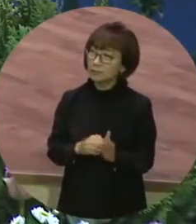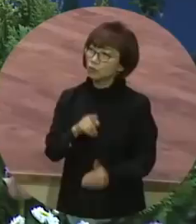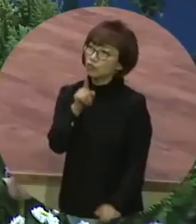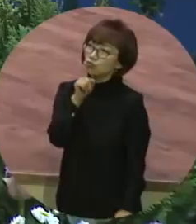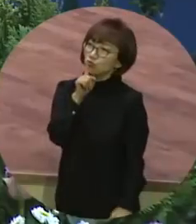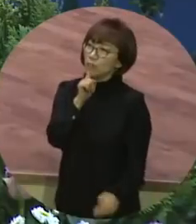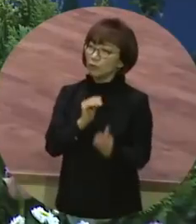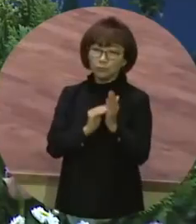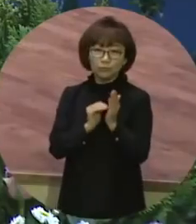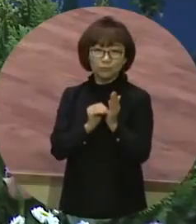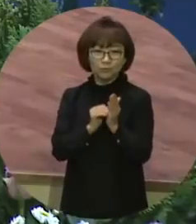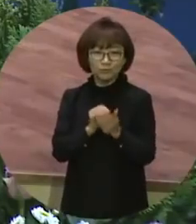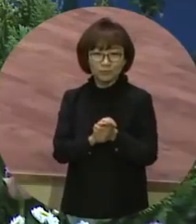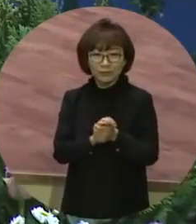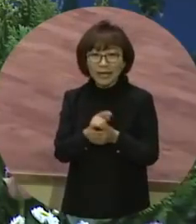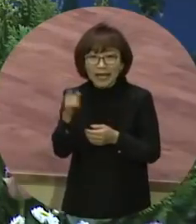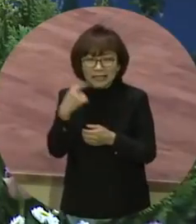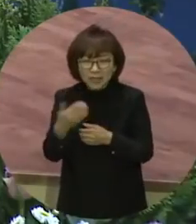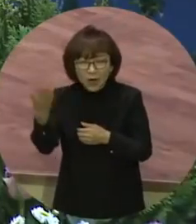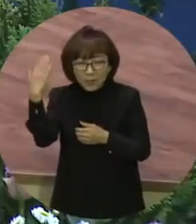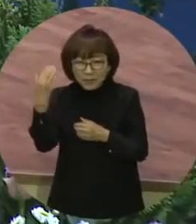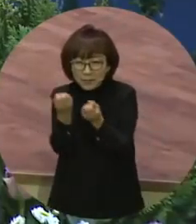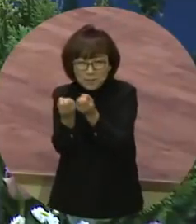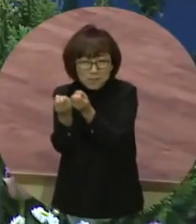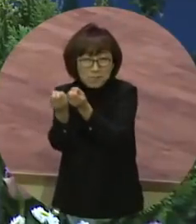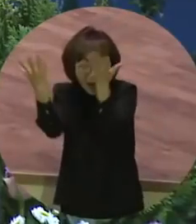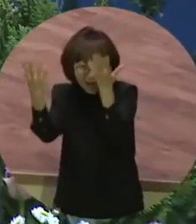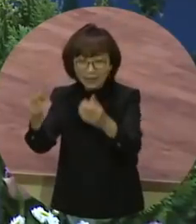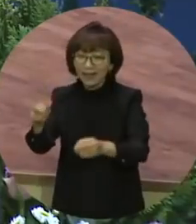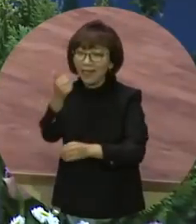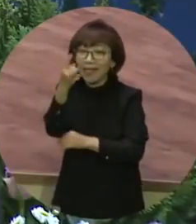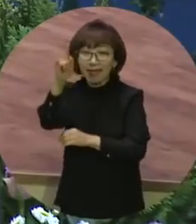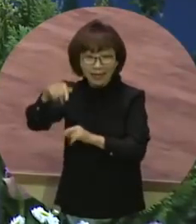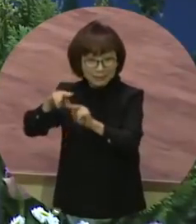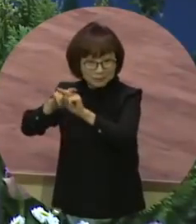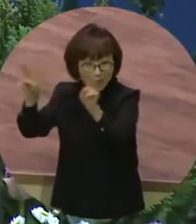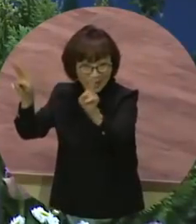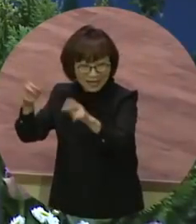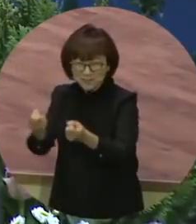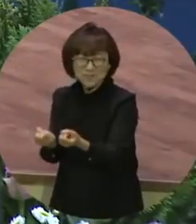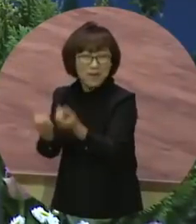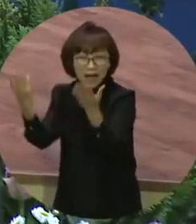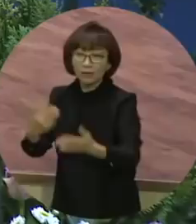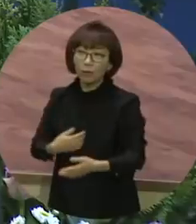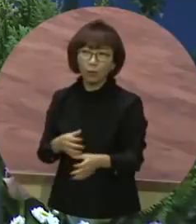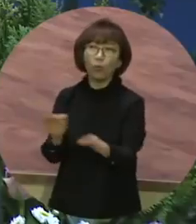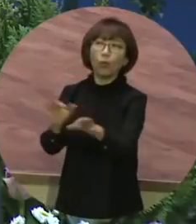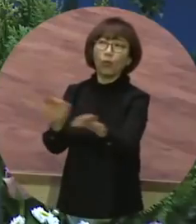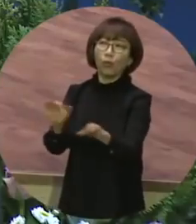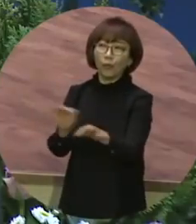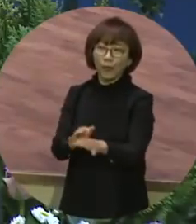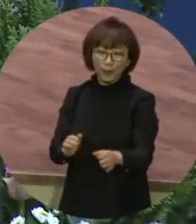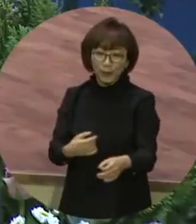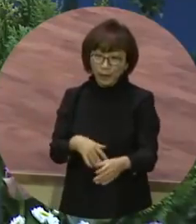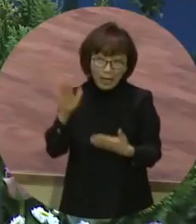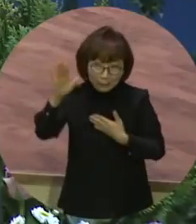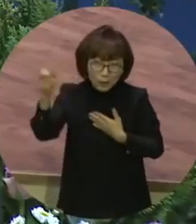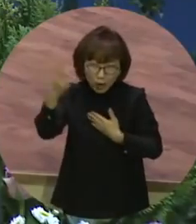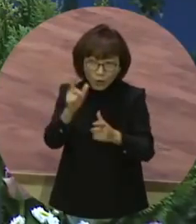몇 배나 더 큰 것들이 몇 개나 더 있다. 이거를 알고 있는 줄 몰랐단 말이에요. 깜짝 놀랐단 말이에요.